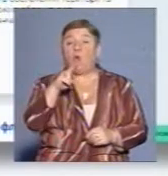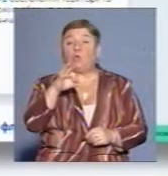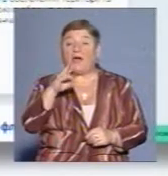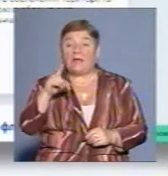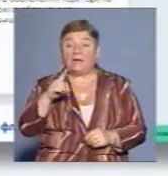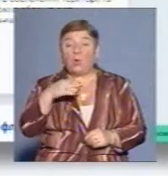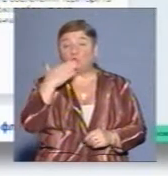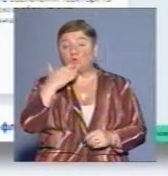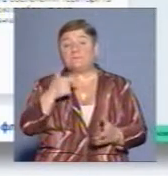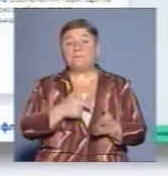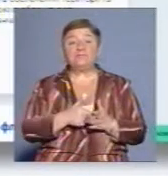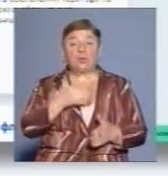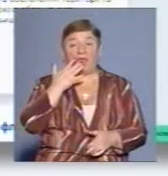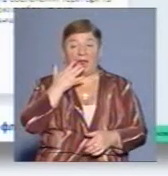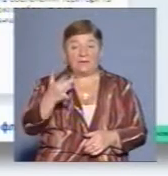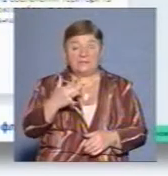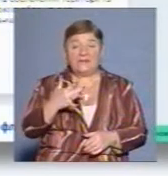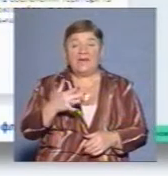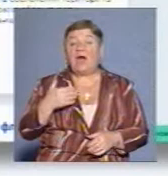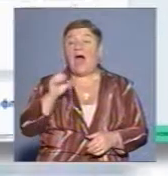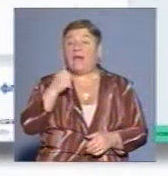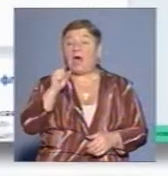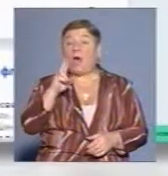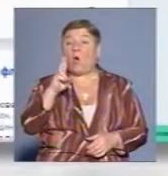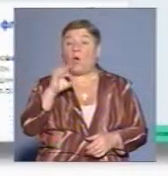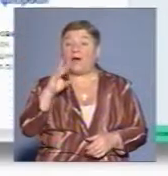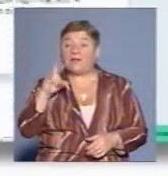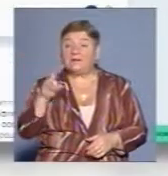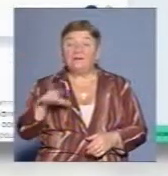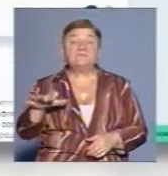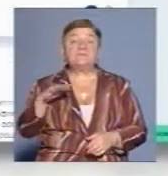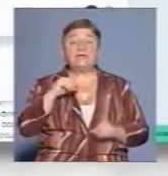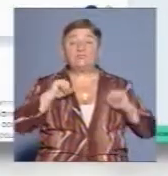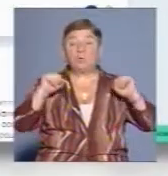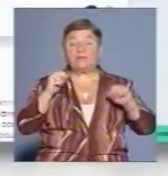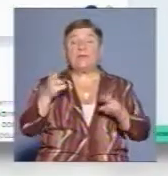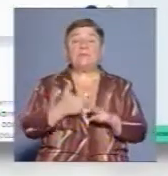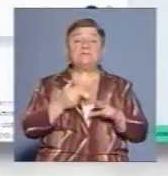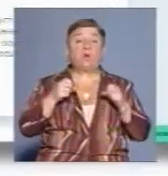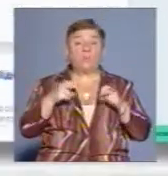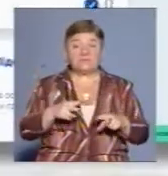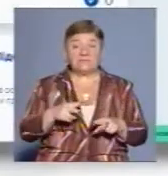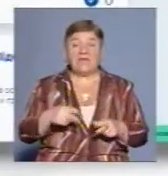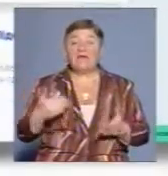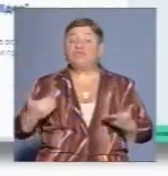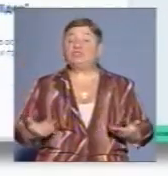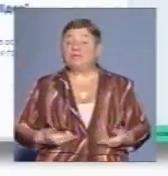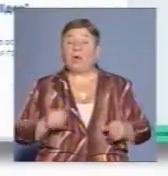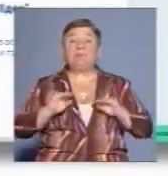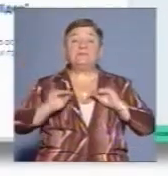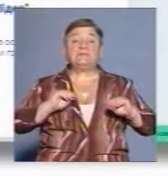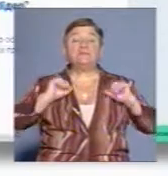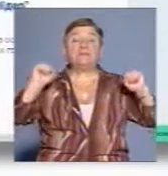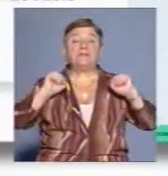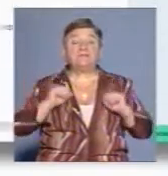речниця Ужгородської міської ради Алла Кохан. Пріоритети розробок – це діти, спорт та безпека. Мешканці пропонують проєкти з облаштування